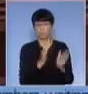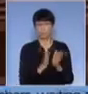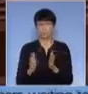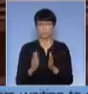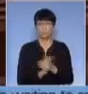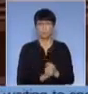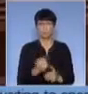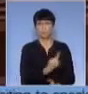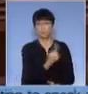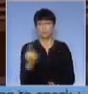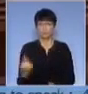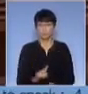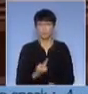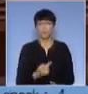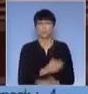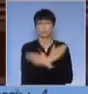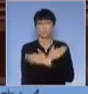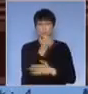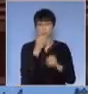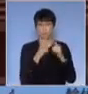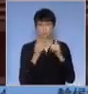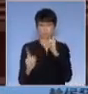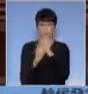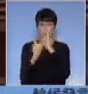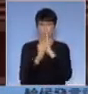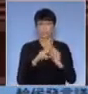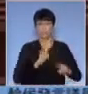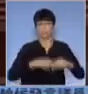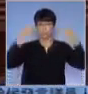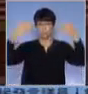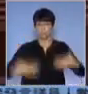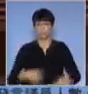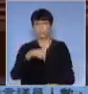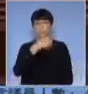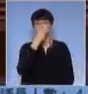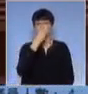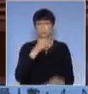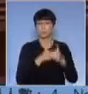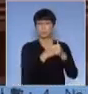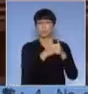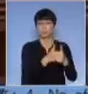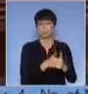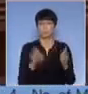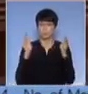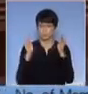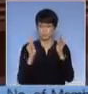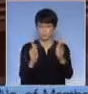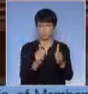香港的人都有責任全面準確地確保一國兩制在香港沿著正確的方向前進，